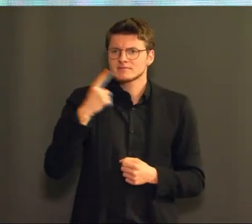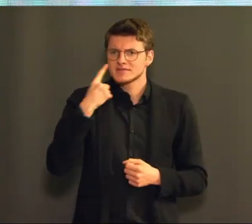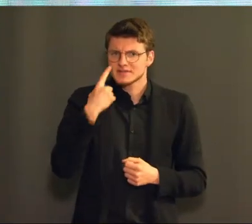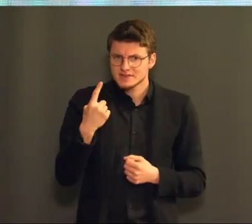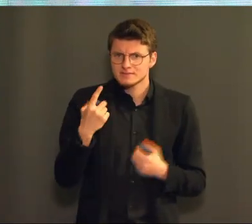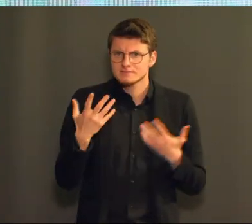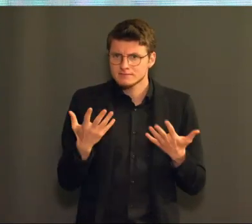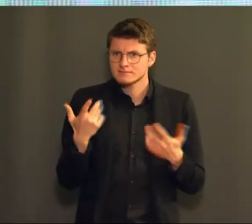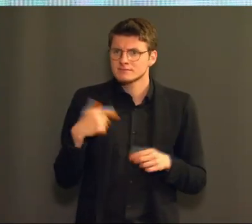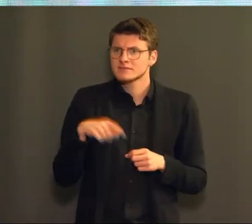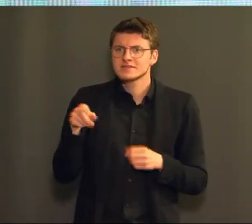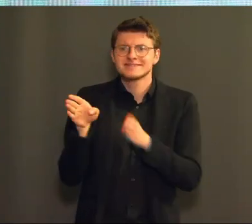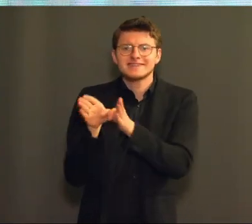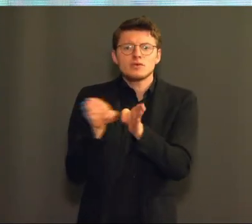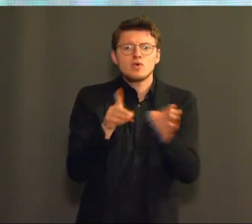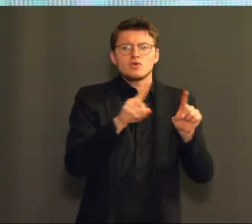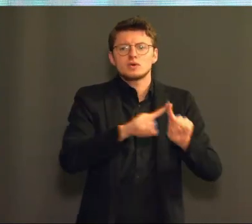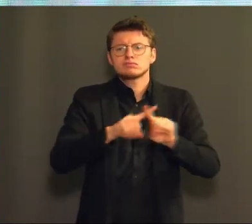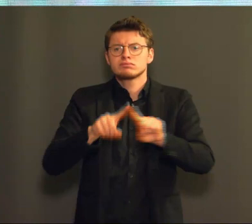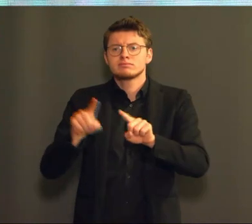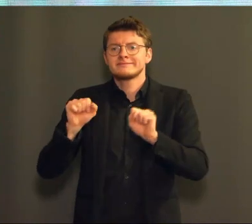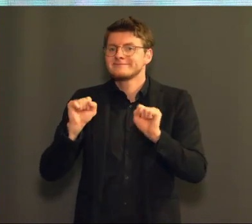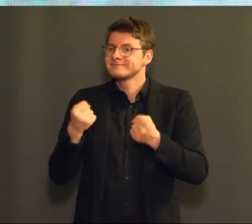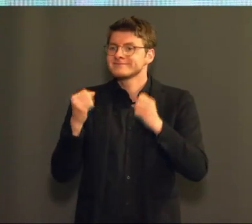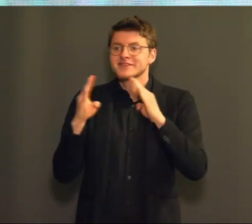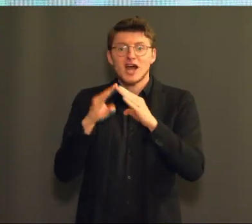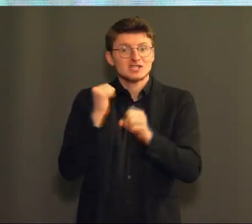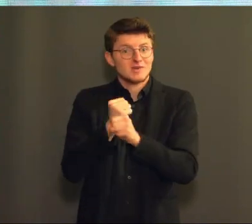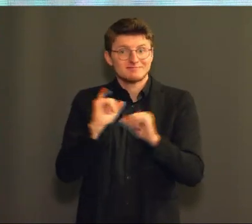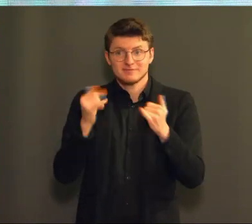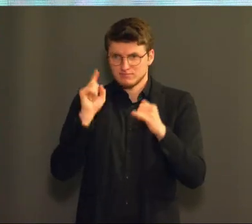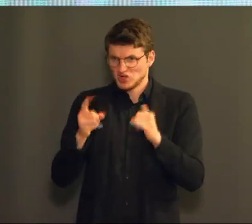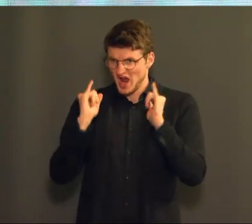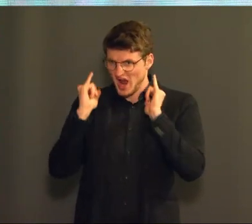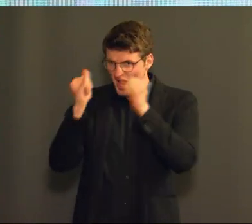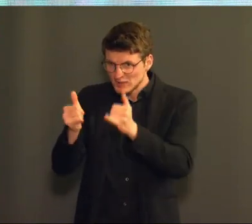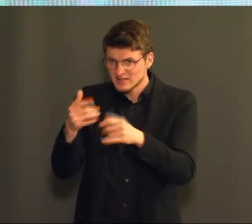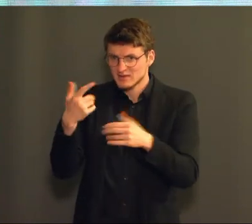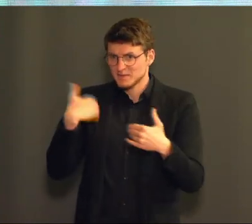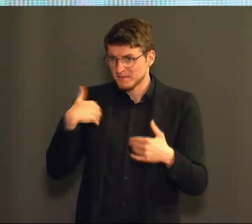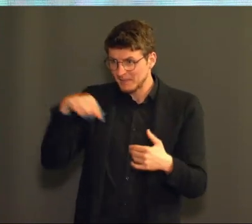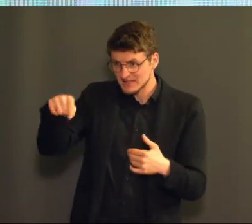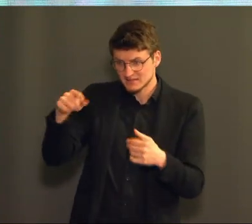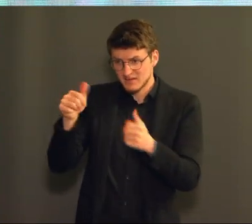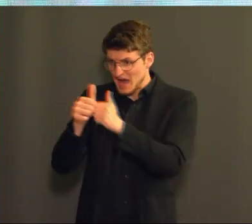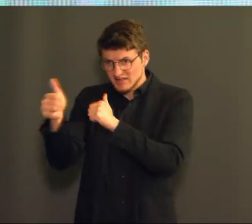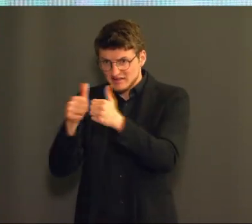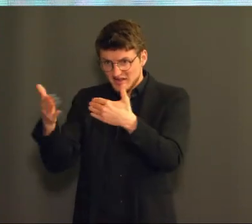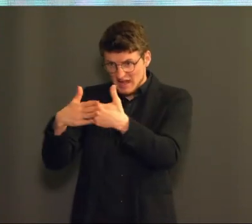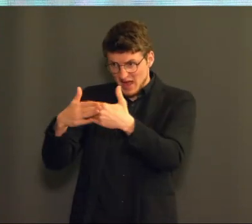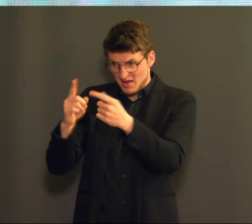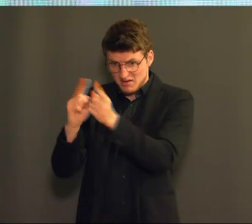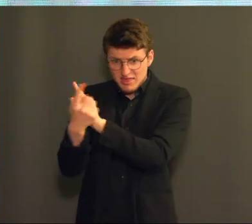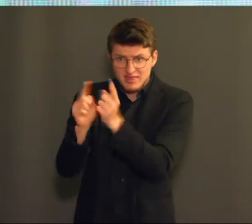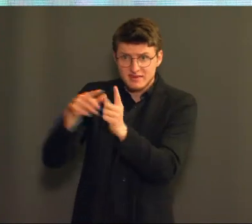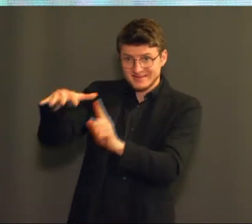blootgestelde sectoren waar telewerk niet mogelijk is, mensen dicht bij elkaar zijn, de incidentie van overdracht